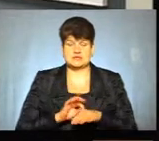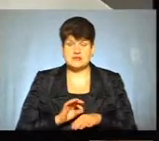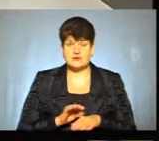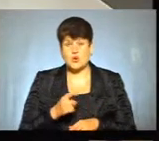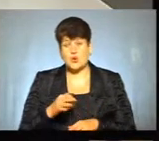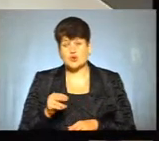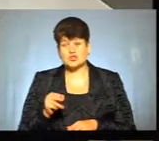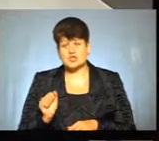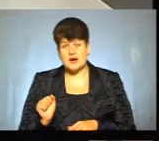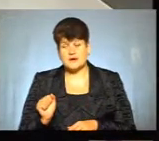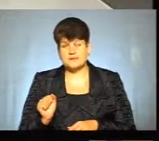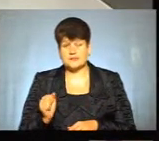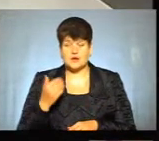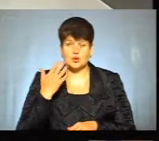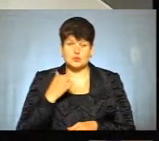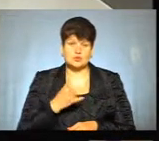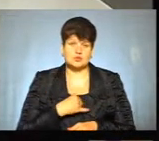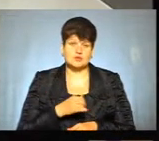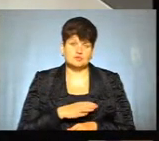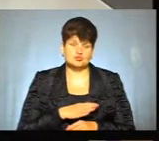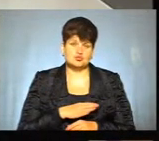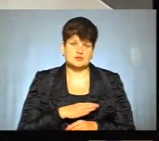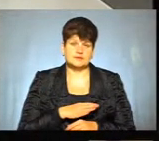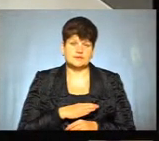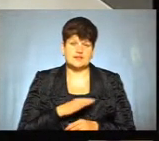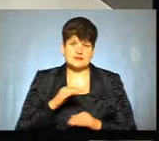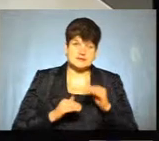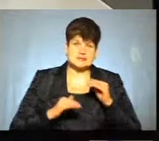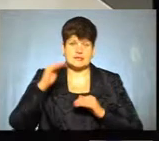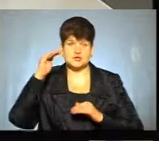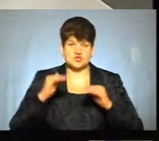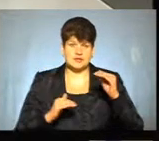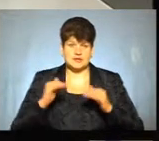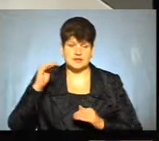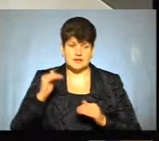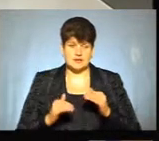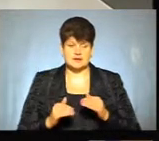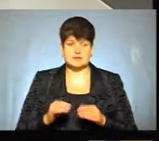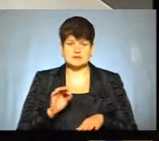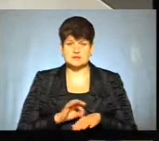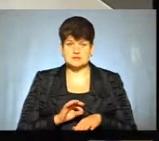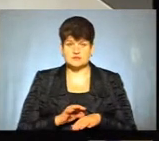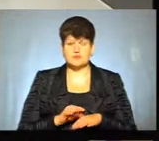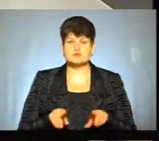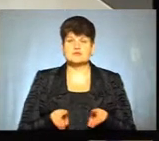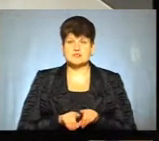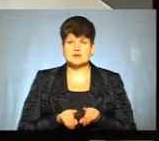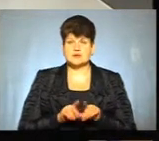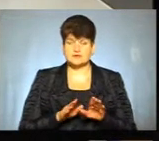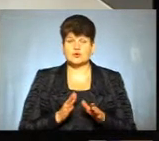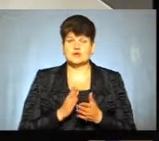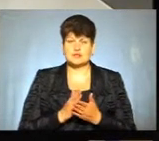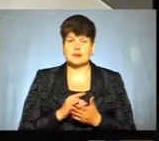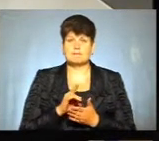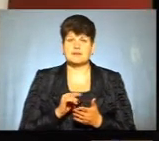Хоча, коли в нас були високі скачки підйому захворюваності, все рівно є таке